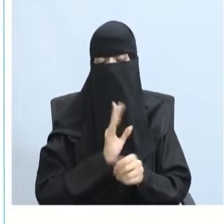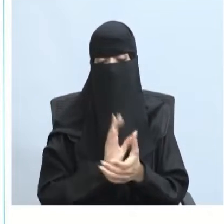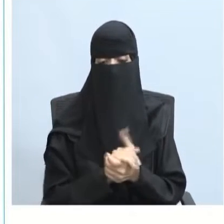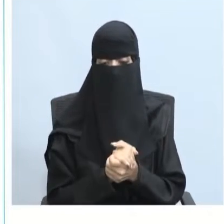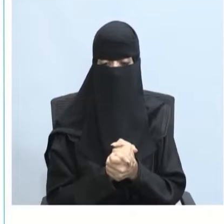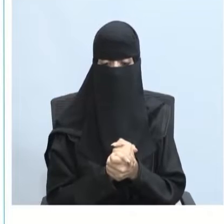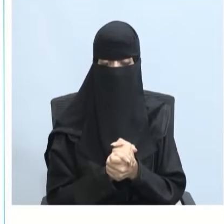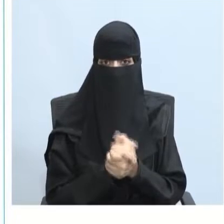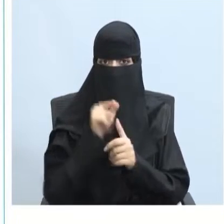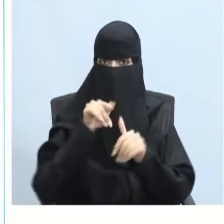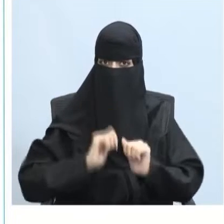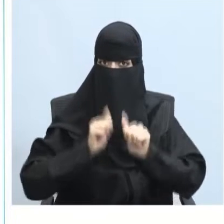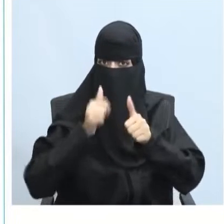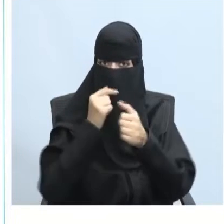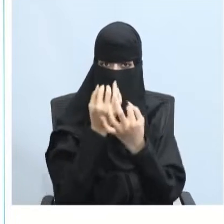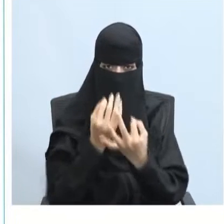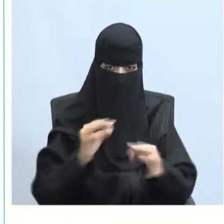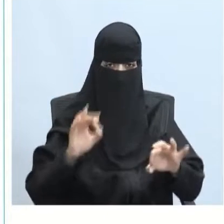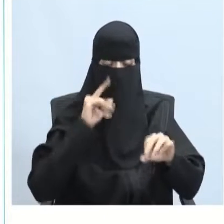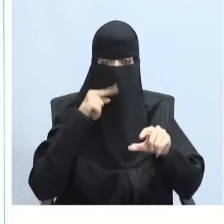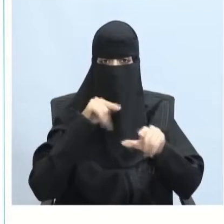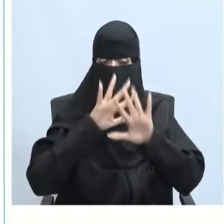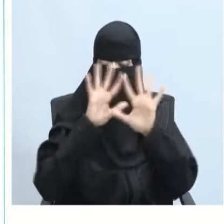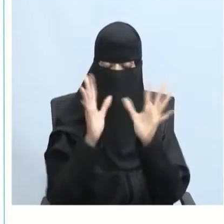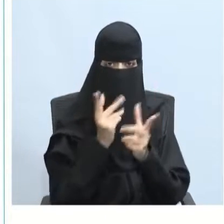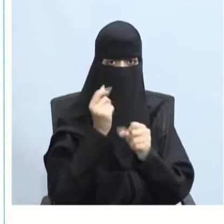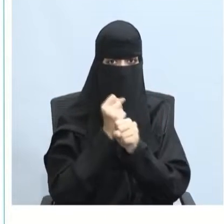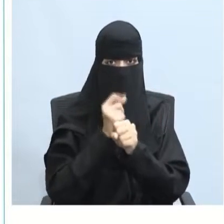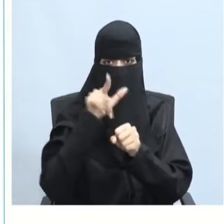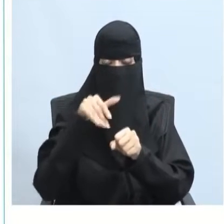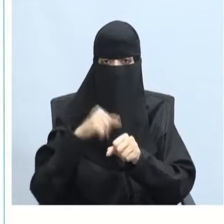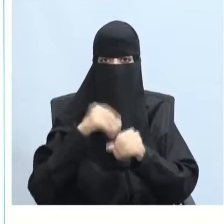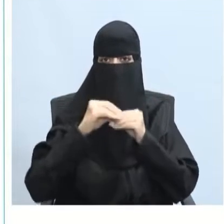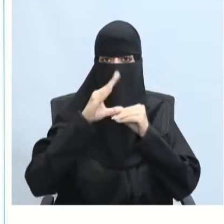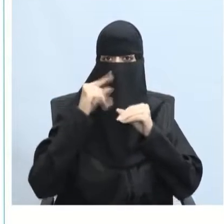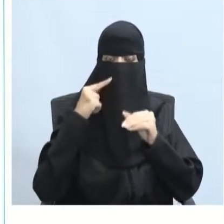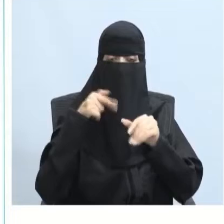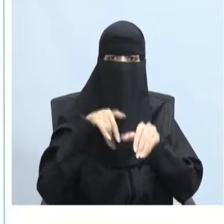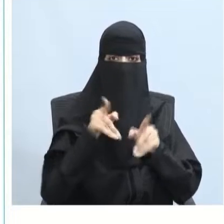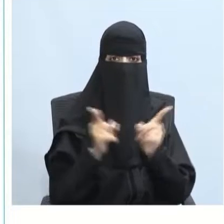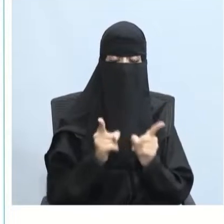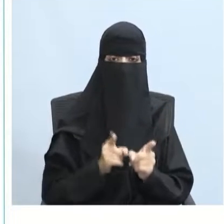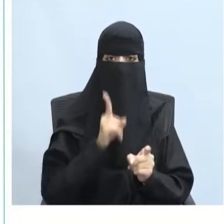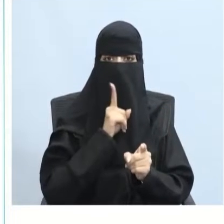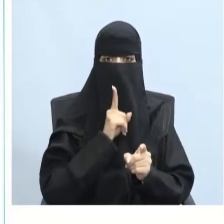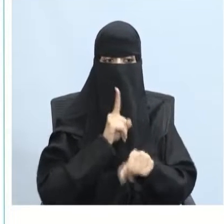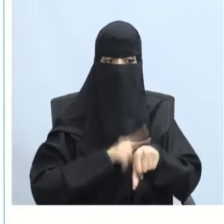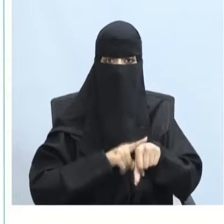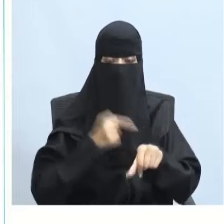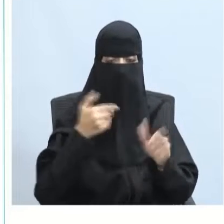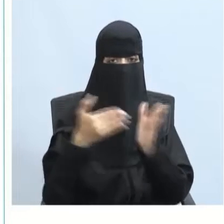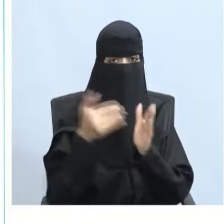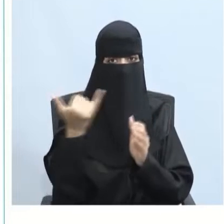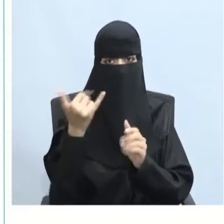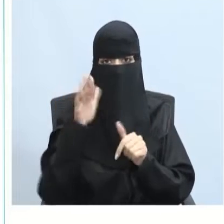وتاريخ يمكن فيها اكمال جميع مهام المشروع ويعد تحديد الموعد النهائي مهما جدا